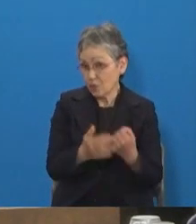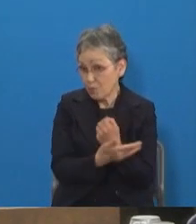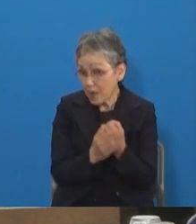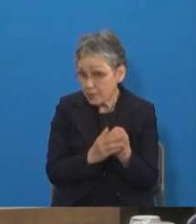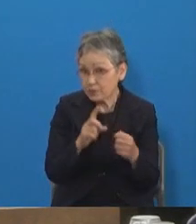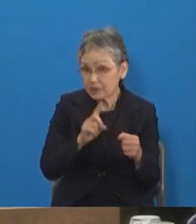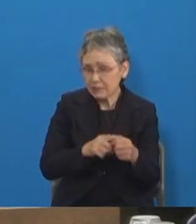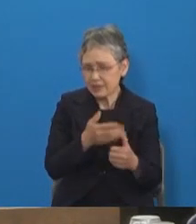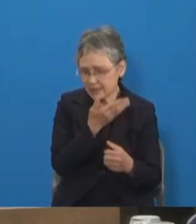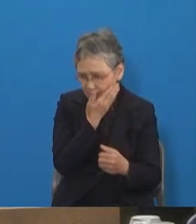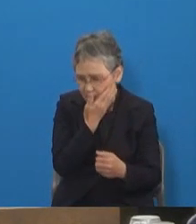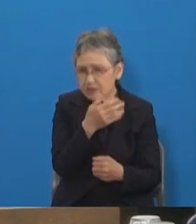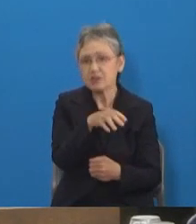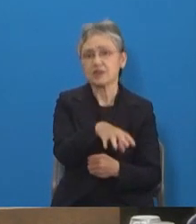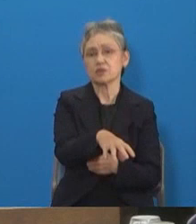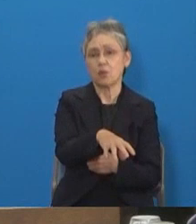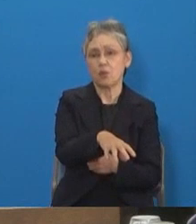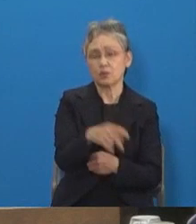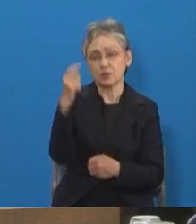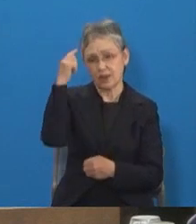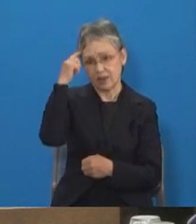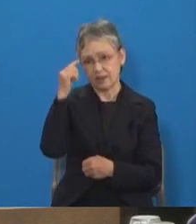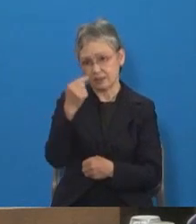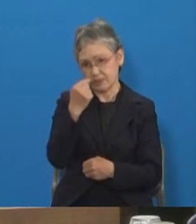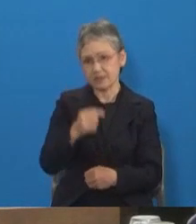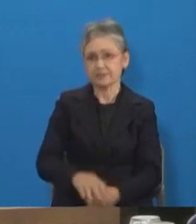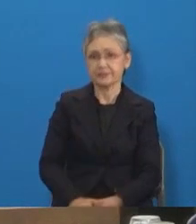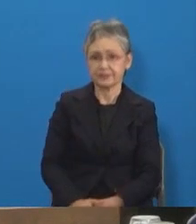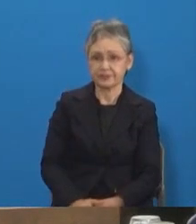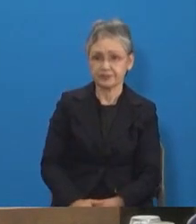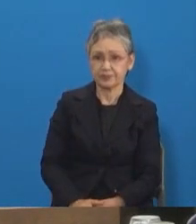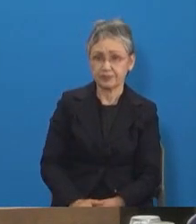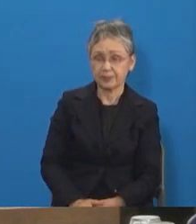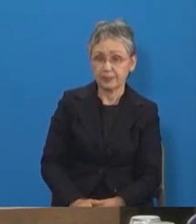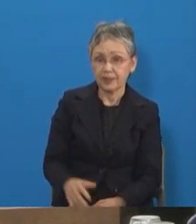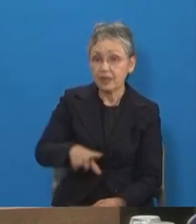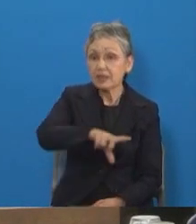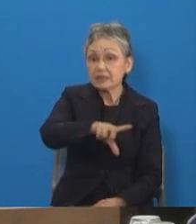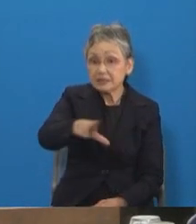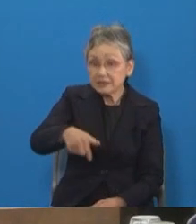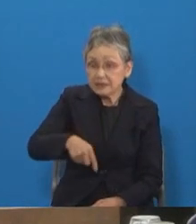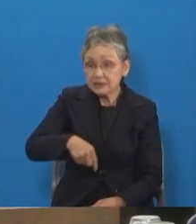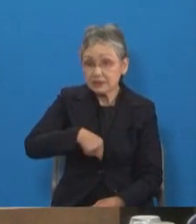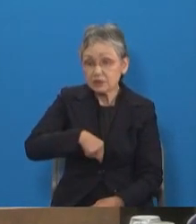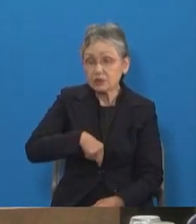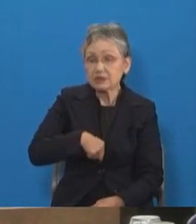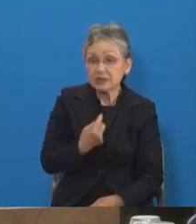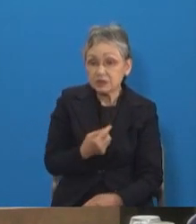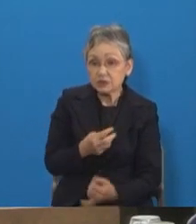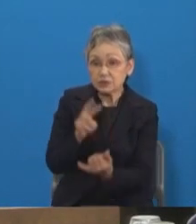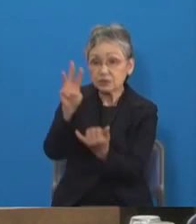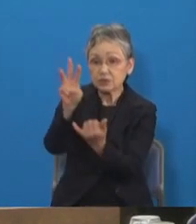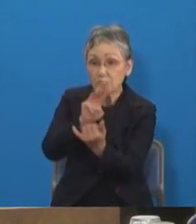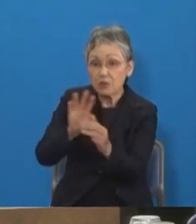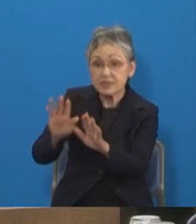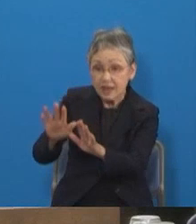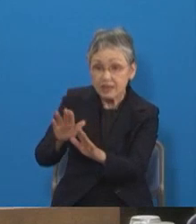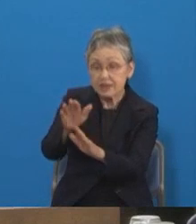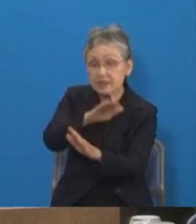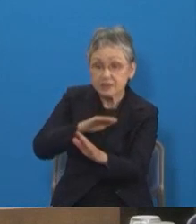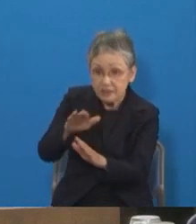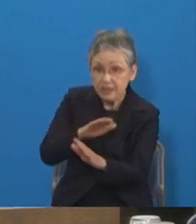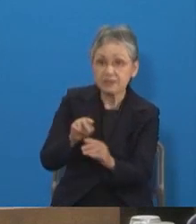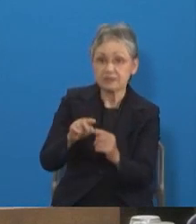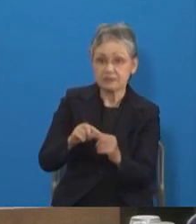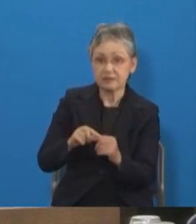な場所であると考えております。地域の自主防災会の皆様も、地域の安心安全の